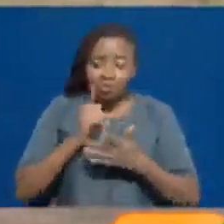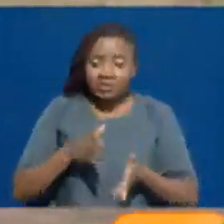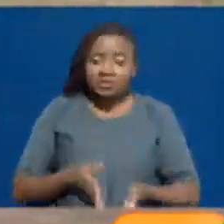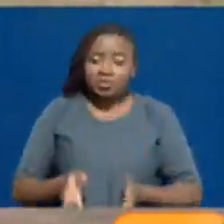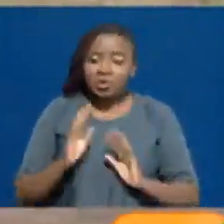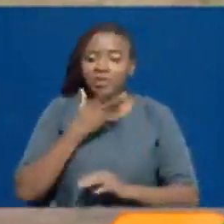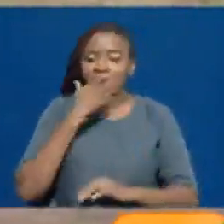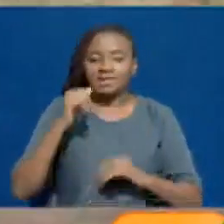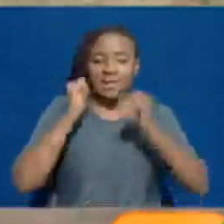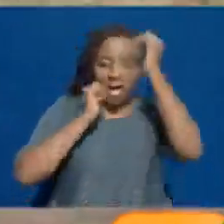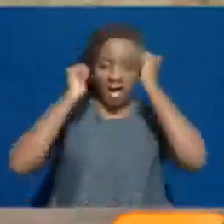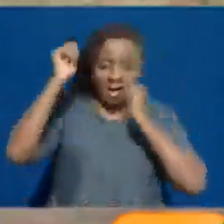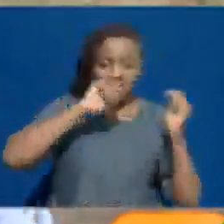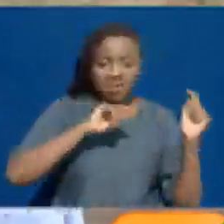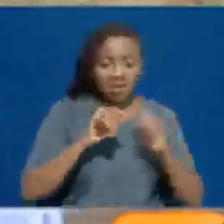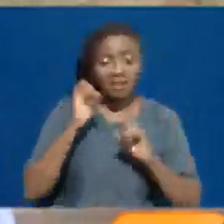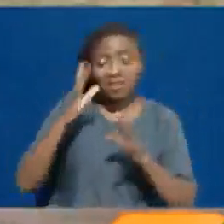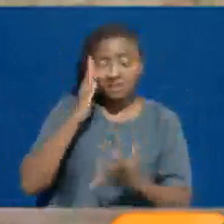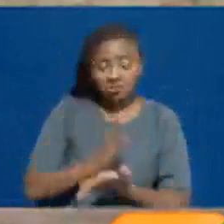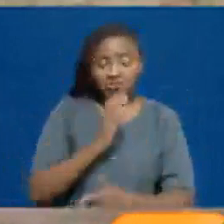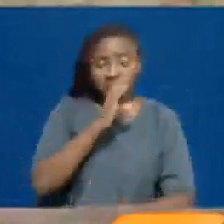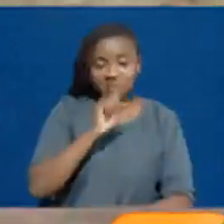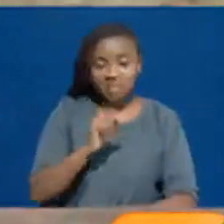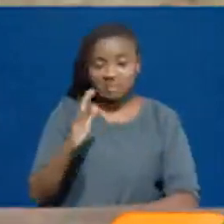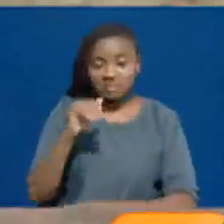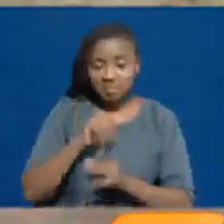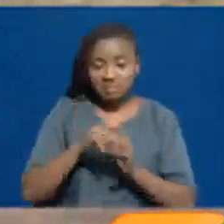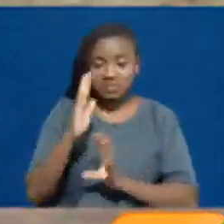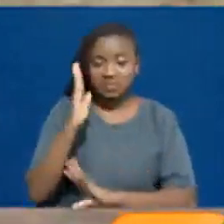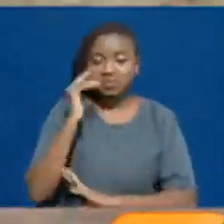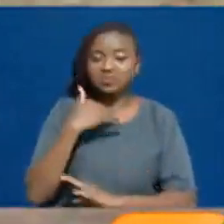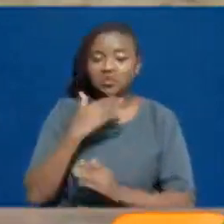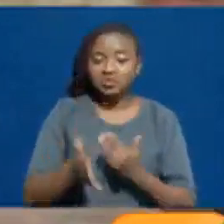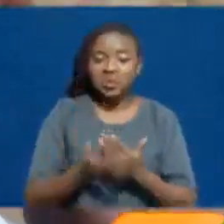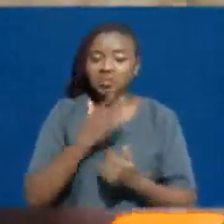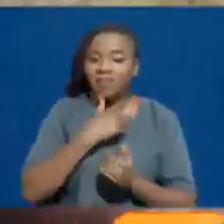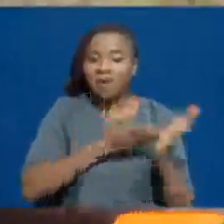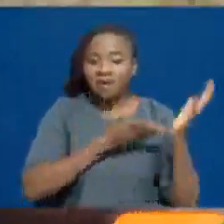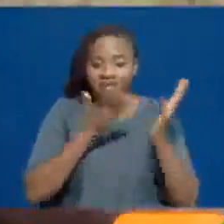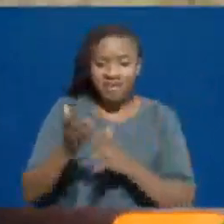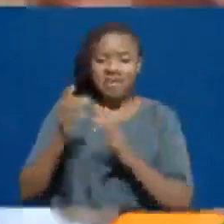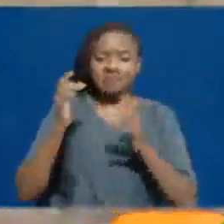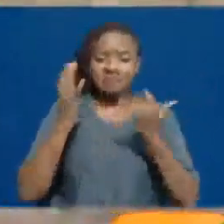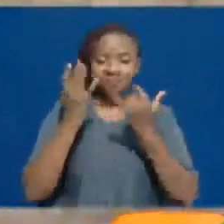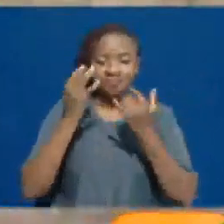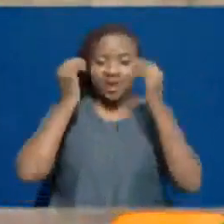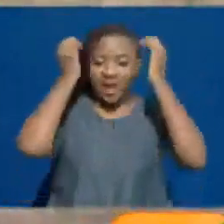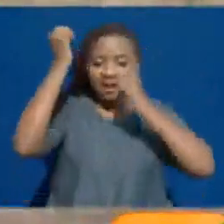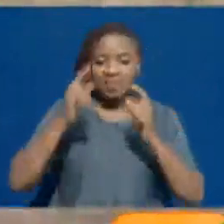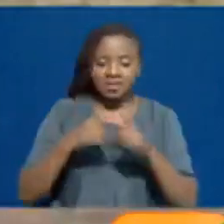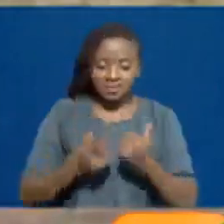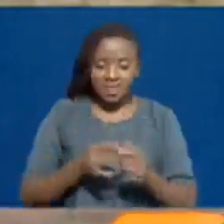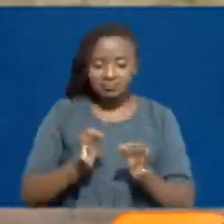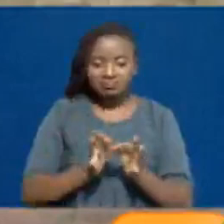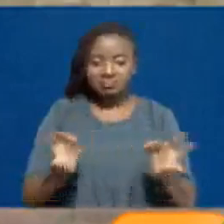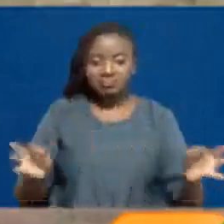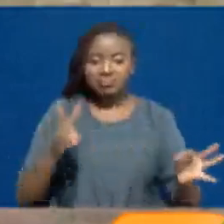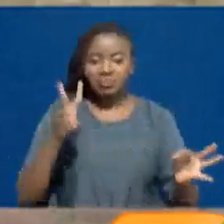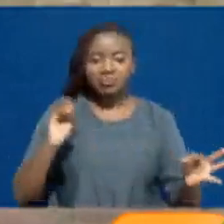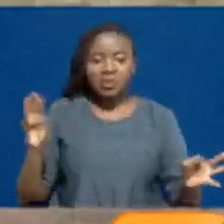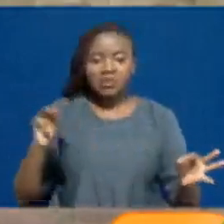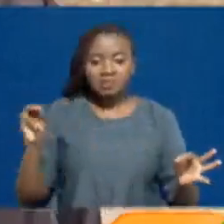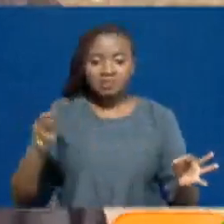jeshi kama Kindiki anataka kusaidia watu, alete jeshi hapa ikate barabara ile upana walikuwa kisema ni 20 meters na ipite mahali